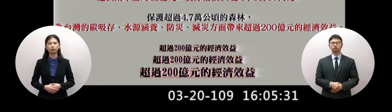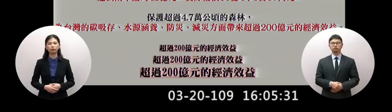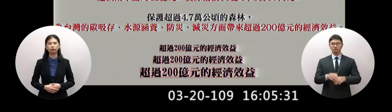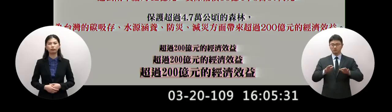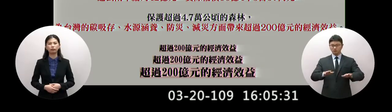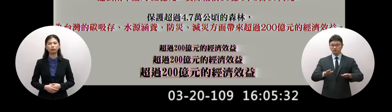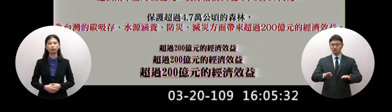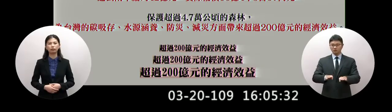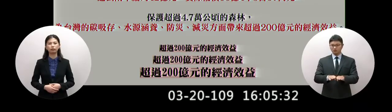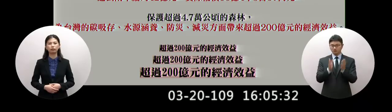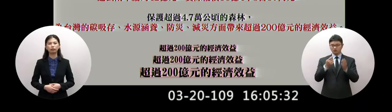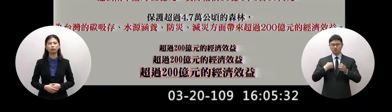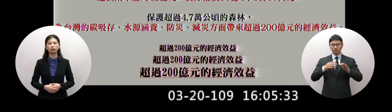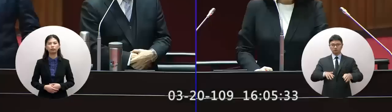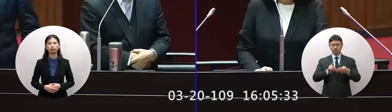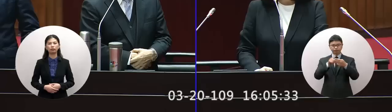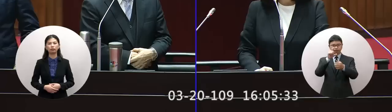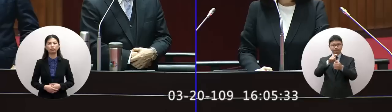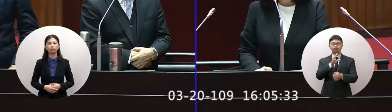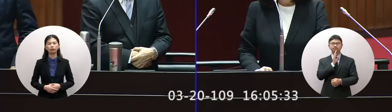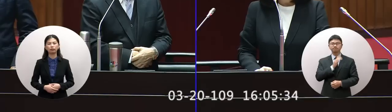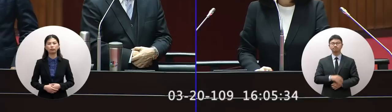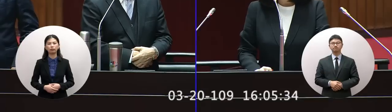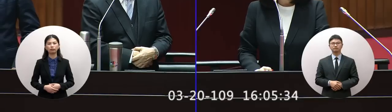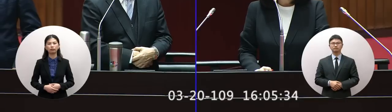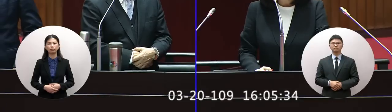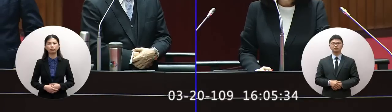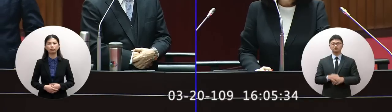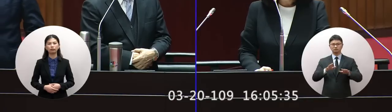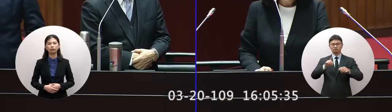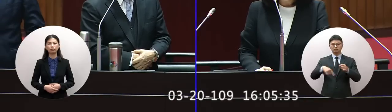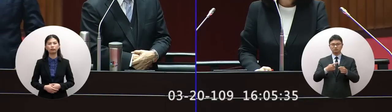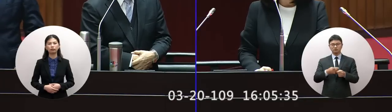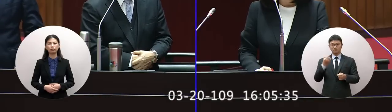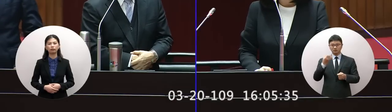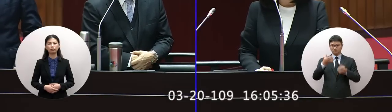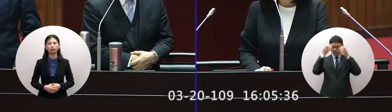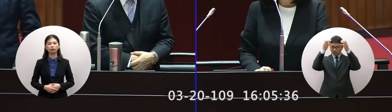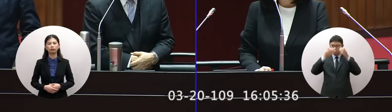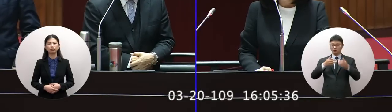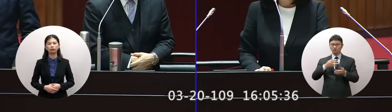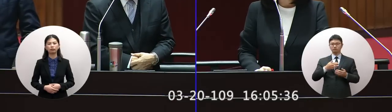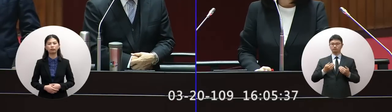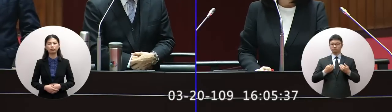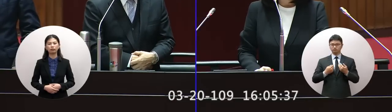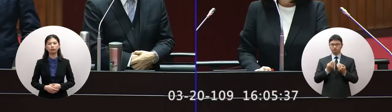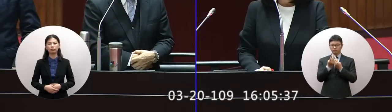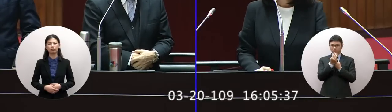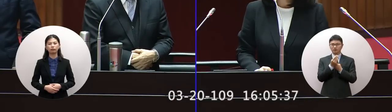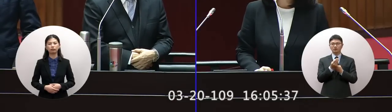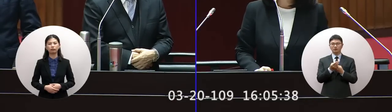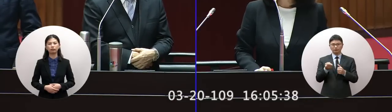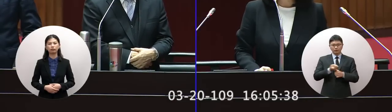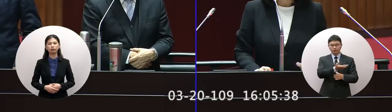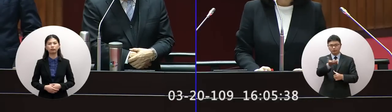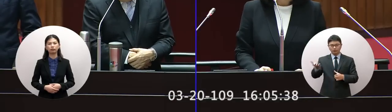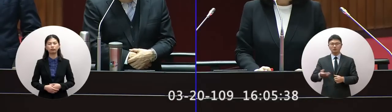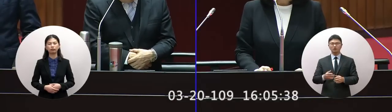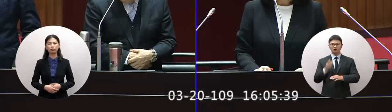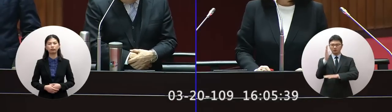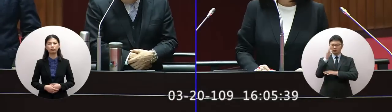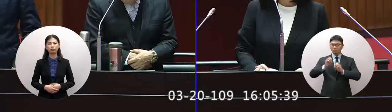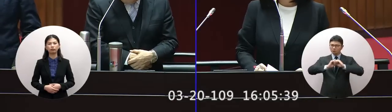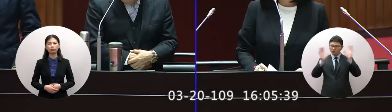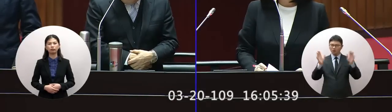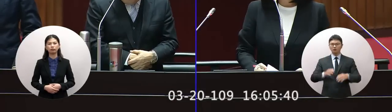要开始进入我今天的主题了。今年新冠肺炎进入了全球的流行，政府告诉我